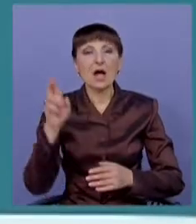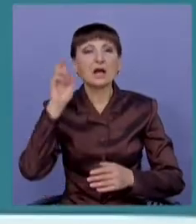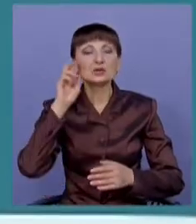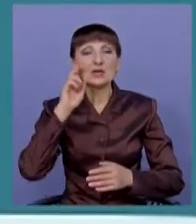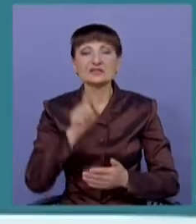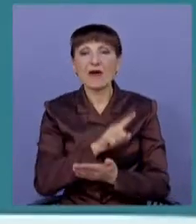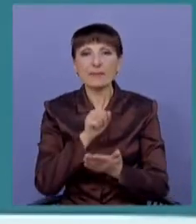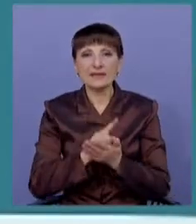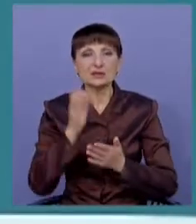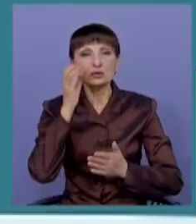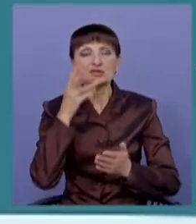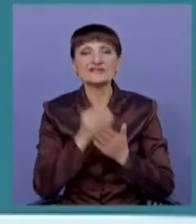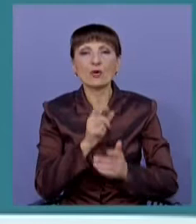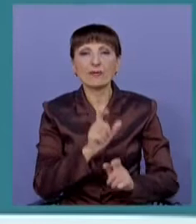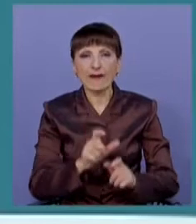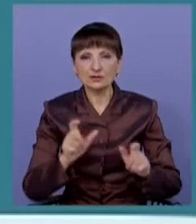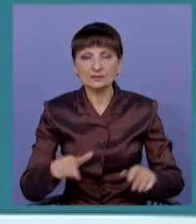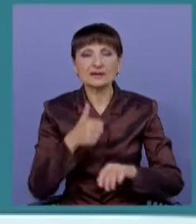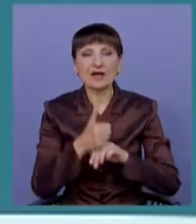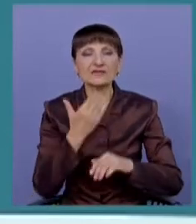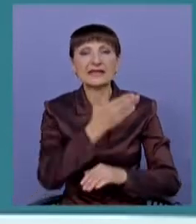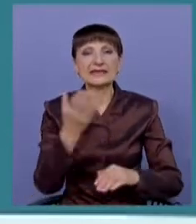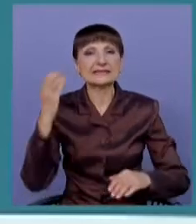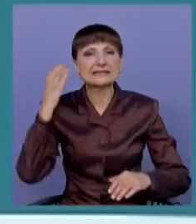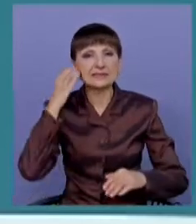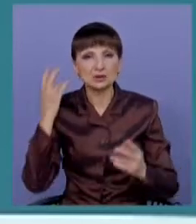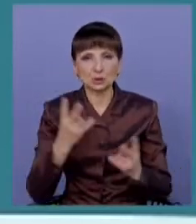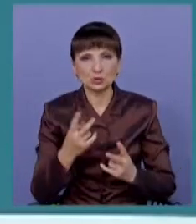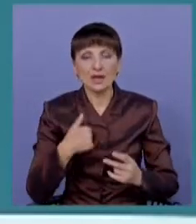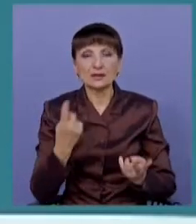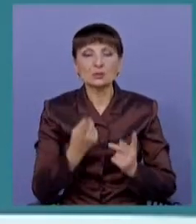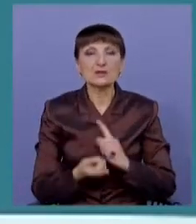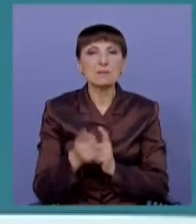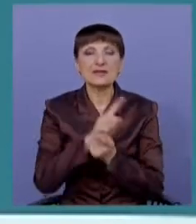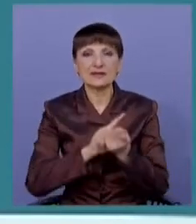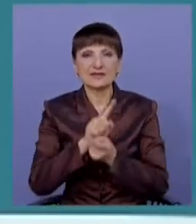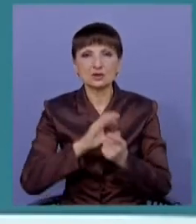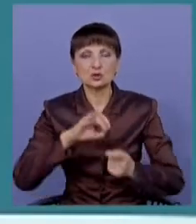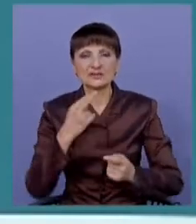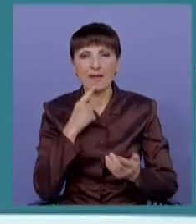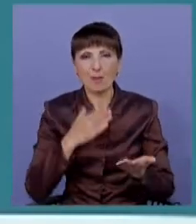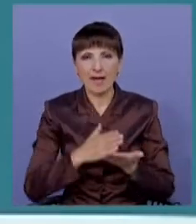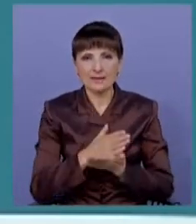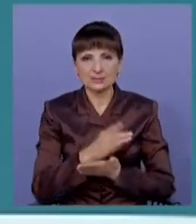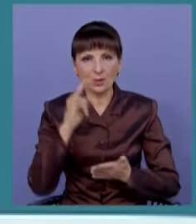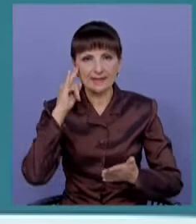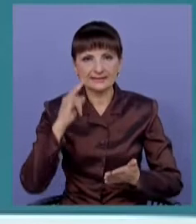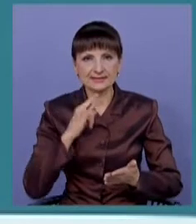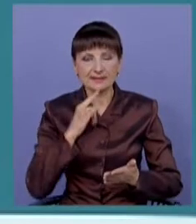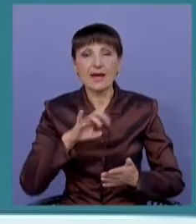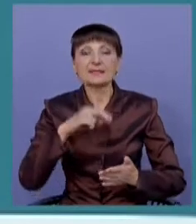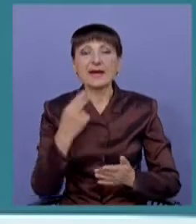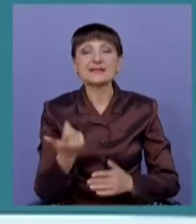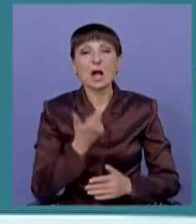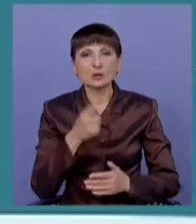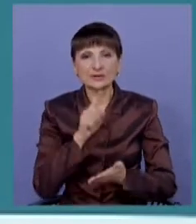Государство обязано слушать своих граждан и, главное, слышать их. Нам нужно перезагрузить социальную политику государства. Национальная